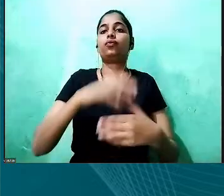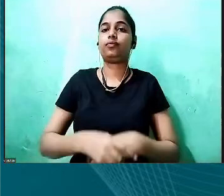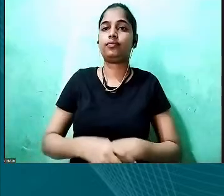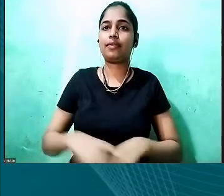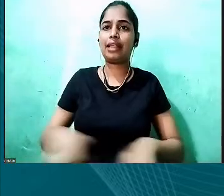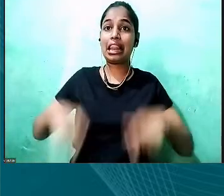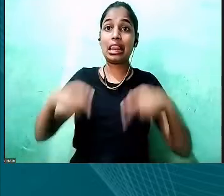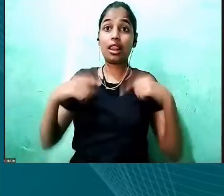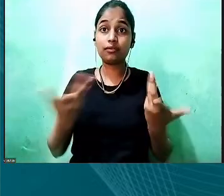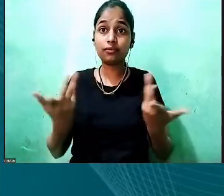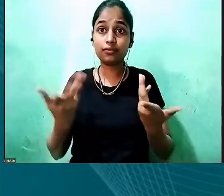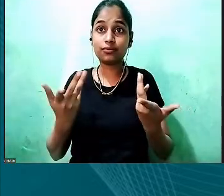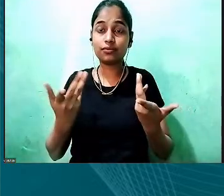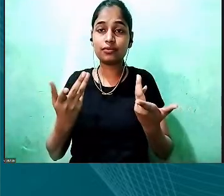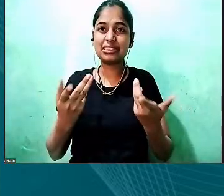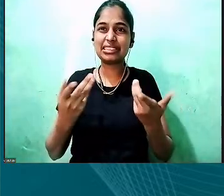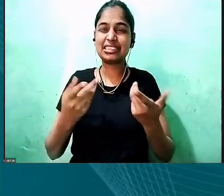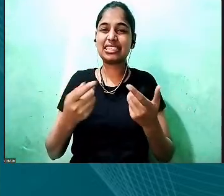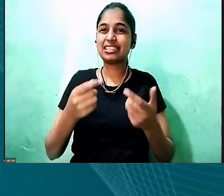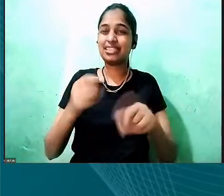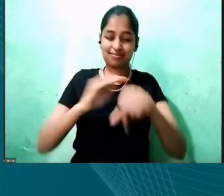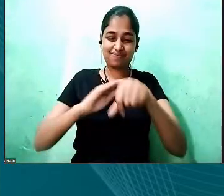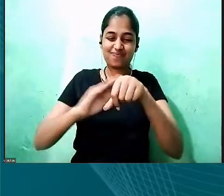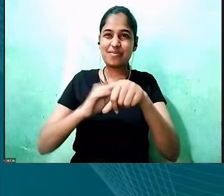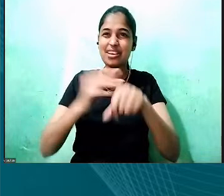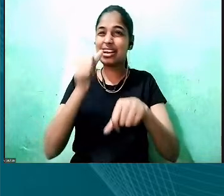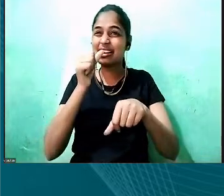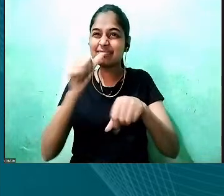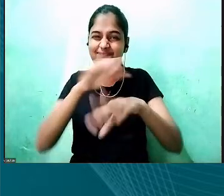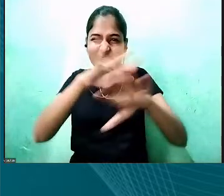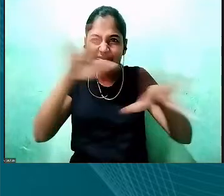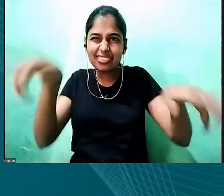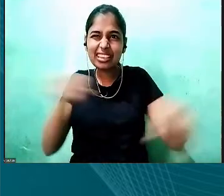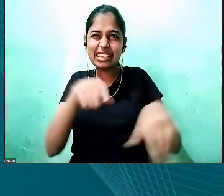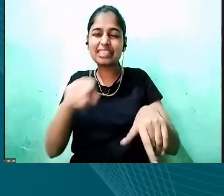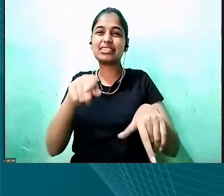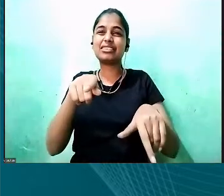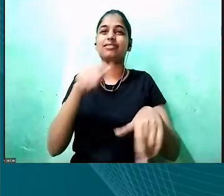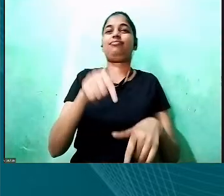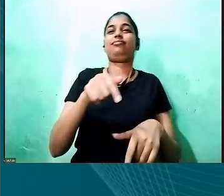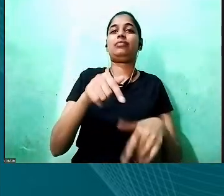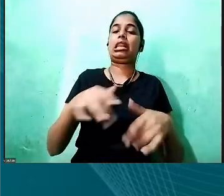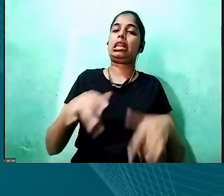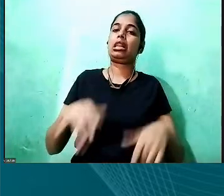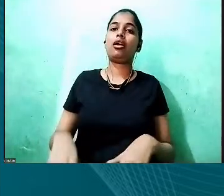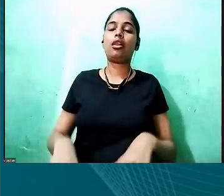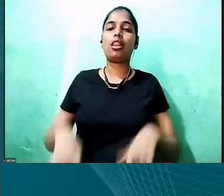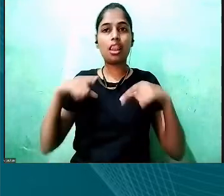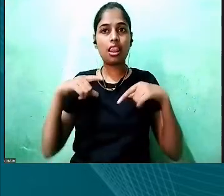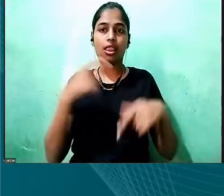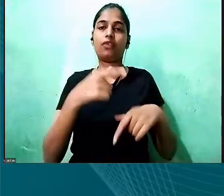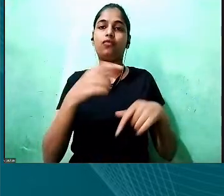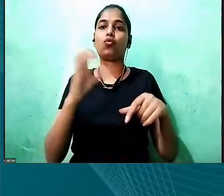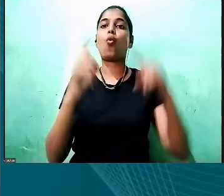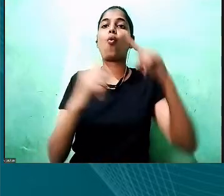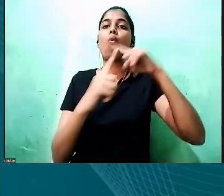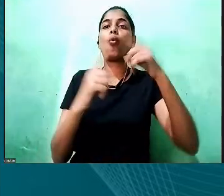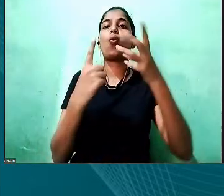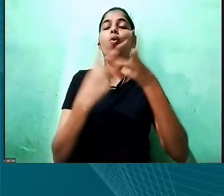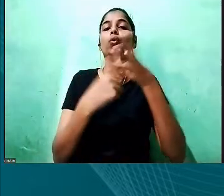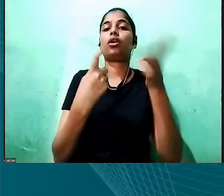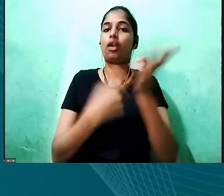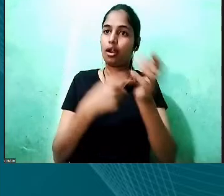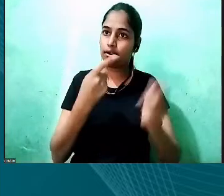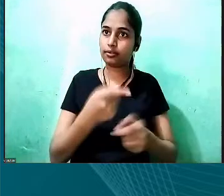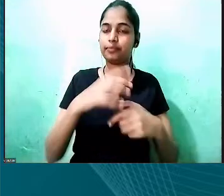और दलदल जिसे आप कहते हैं. So in Basra, Maxwell talked about having an otter as